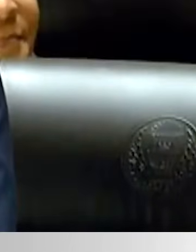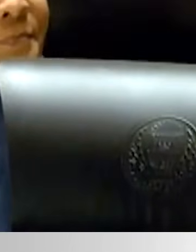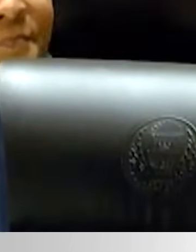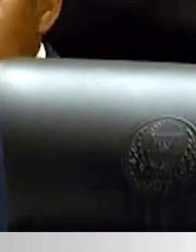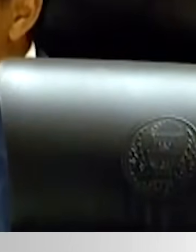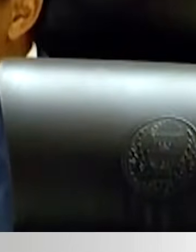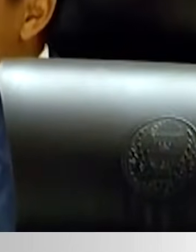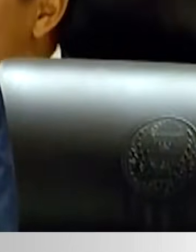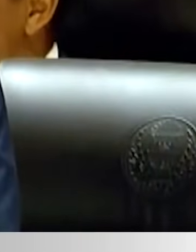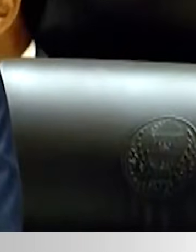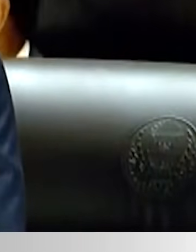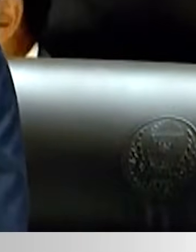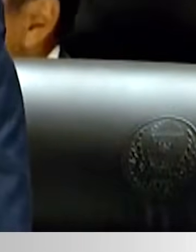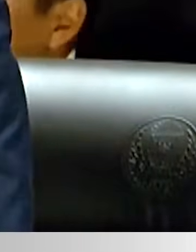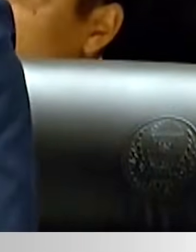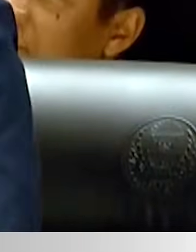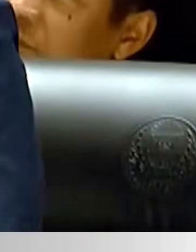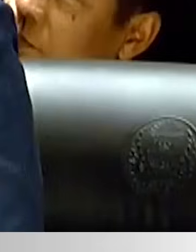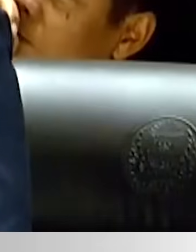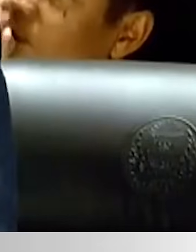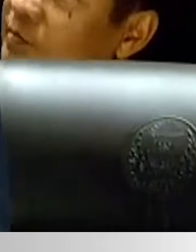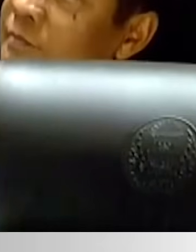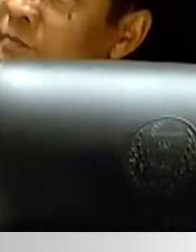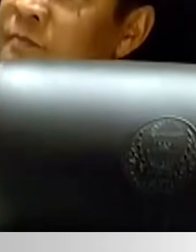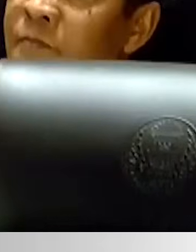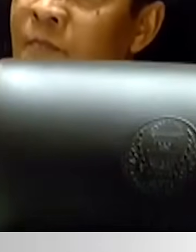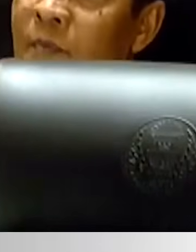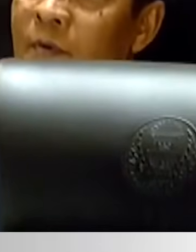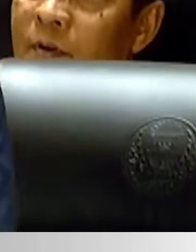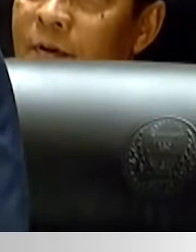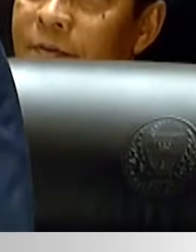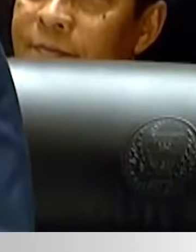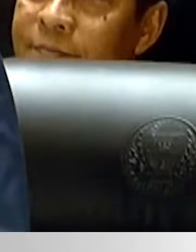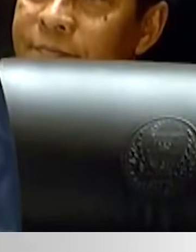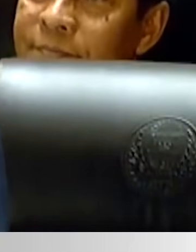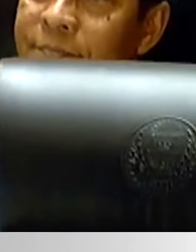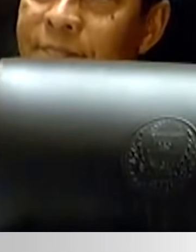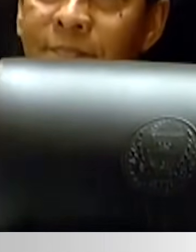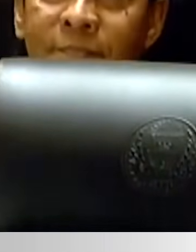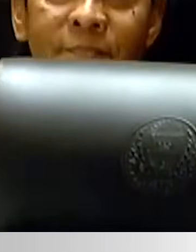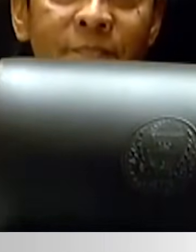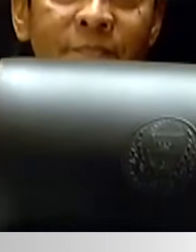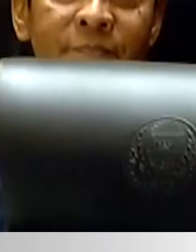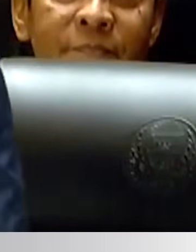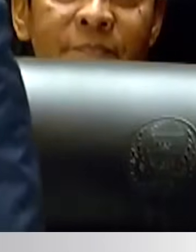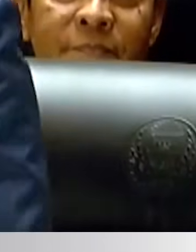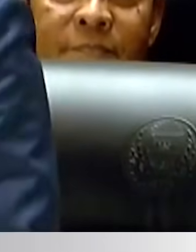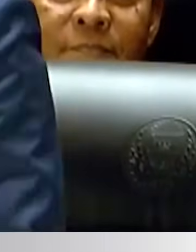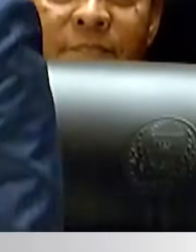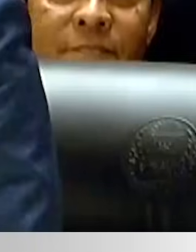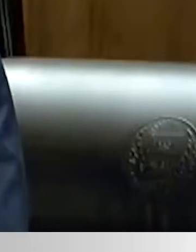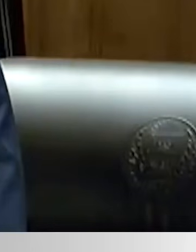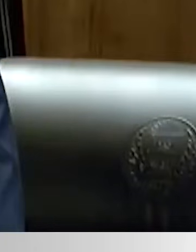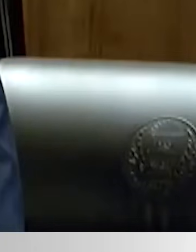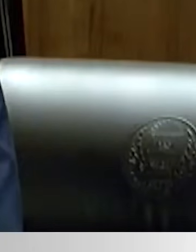นให้มีกินมีใช้มีศักดิ์ศรีแต่การจัดสรรงบเช่นนี้ทำให้เห็นว่ารัฐบาลเพียงพูดกล่อมด้วยคำพูดสวยหรูหลอกให้ประชาชนจ่ายเงินขึ้น